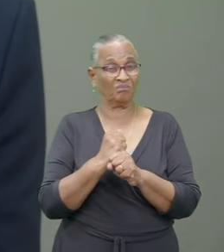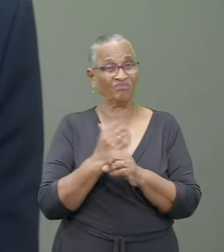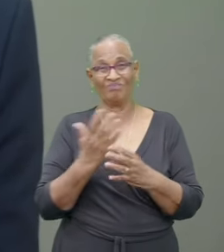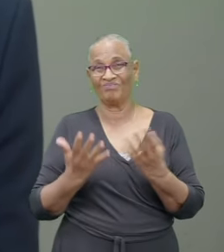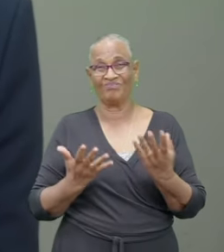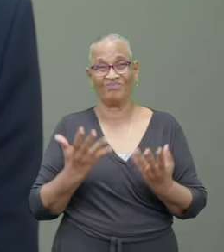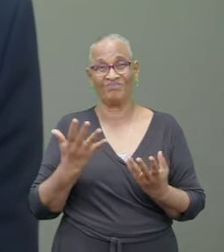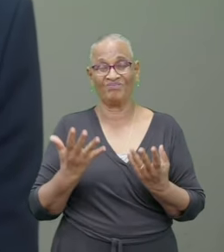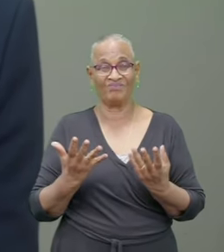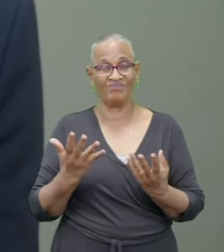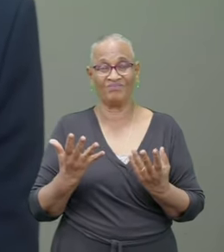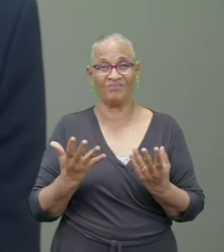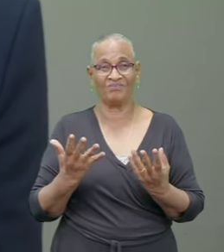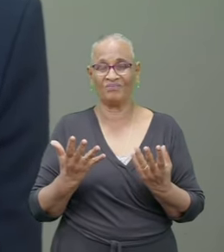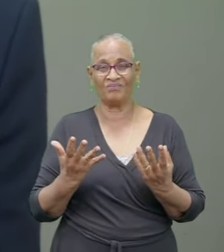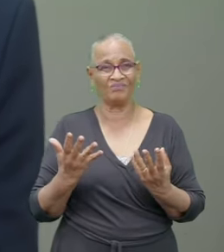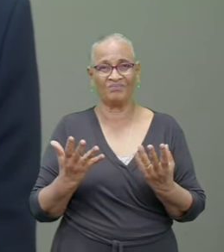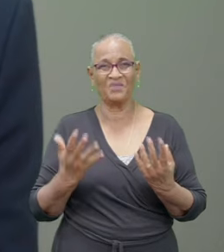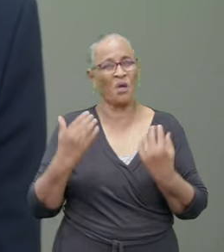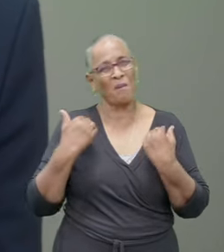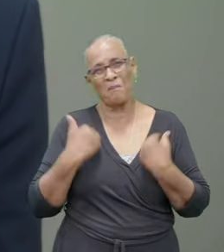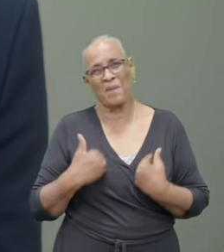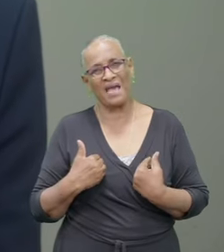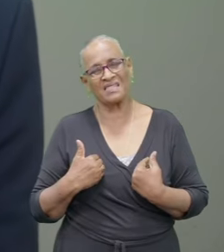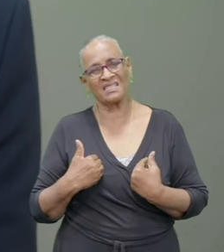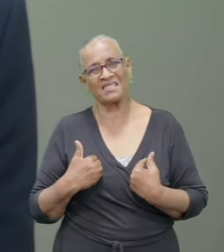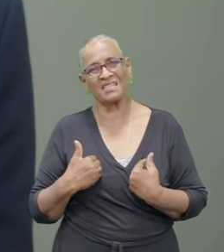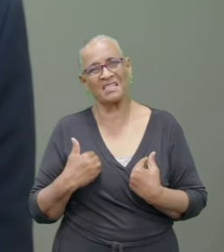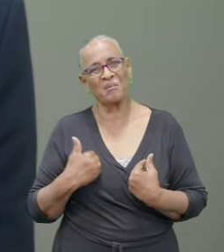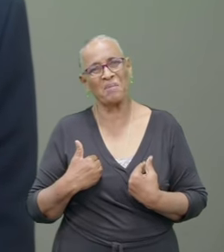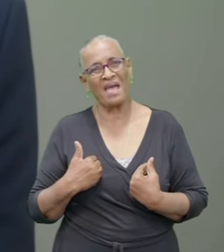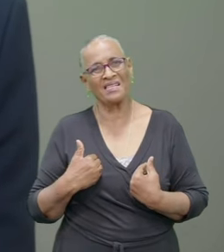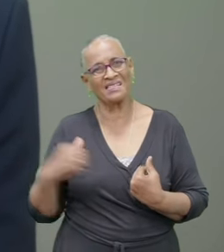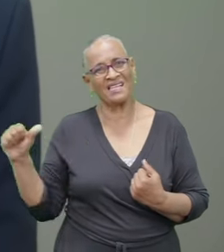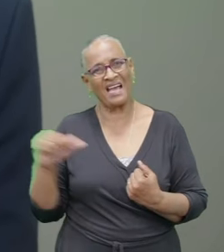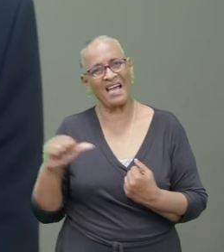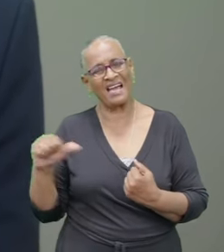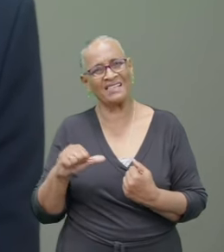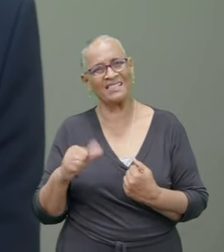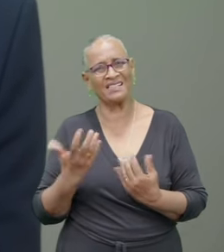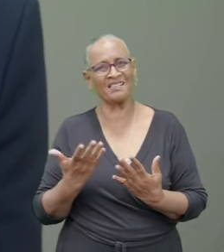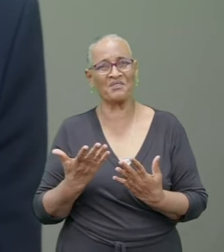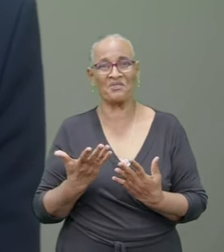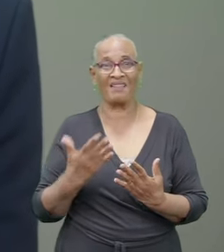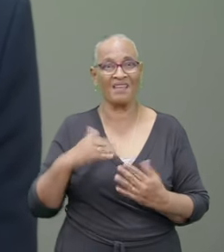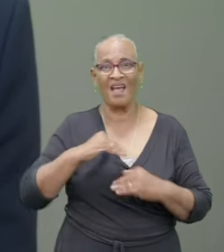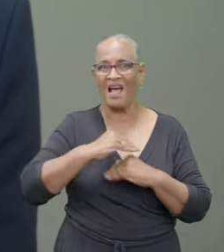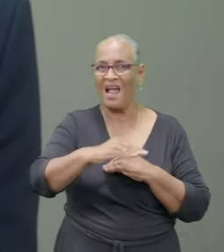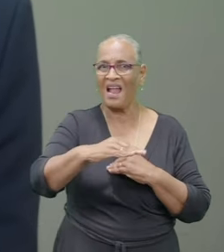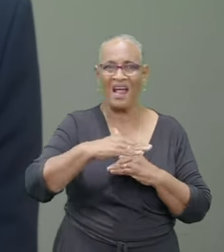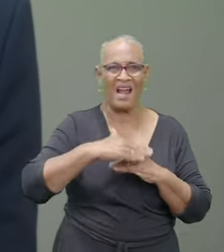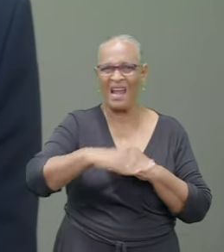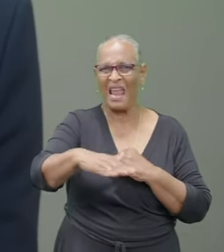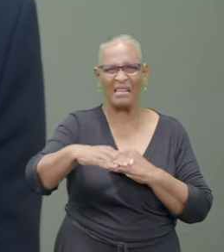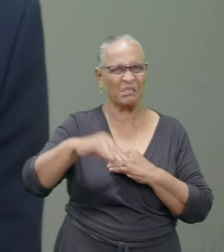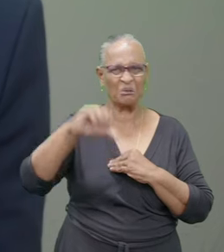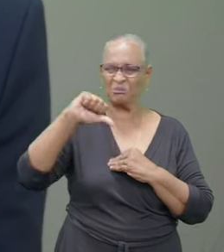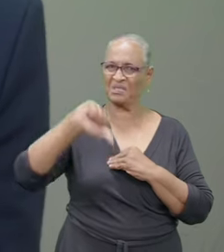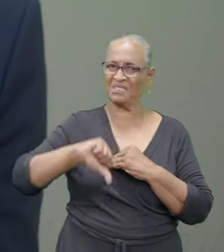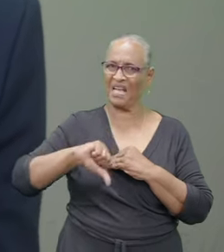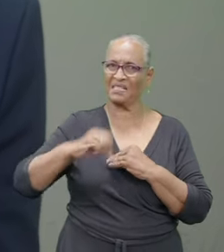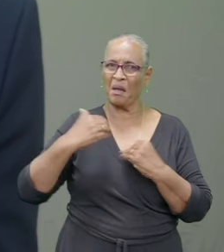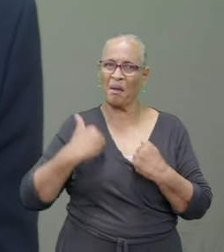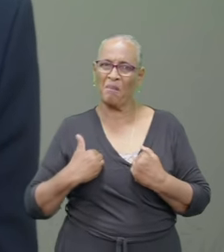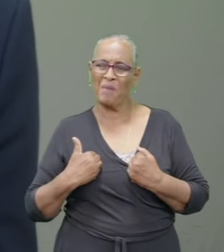zodanig zijn dat zij eigenlijk geduwd worden uit het land. Ja? Ik praat over een salaris, ik praat over